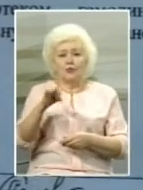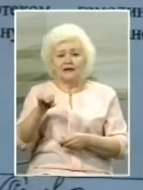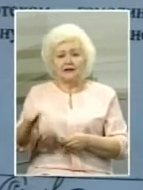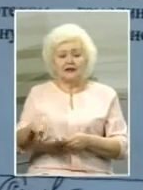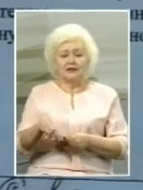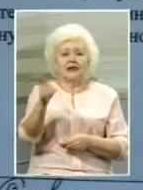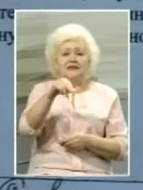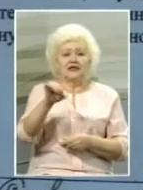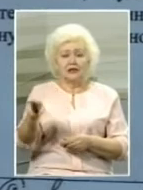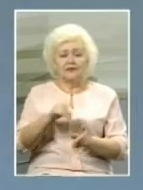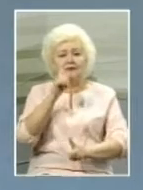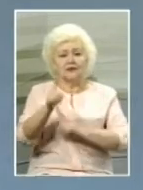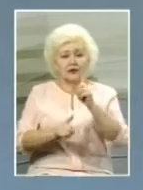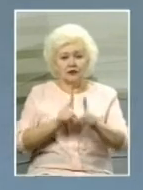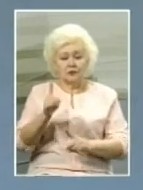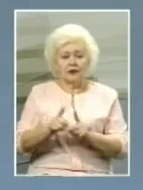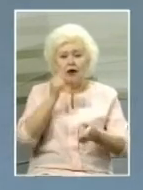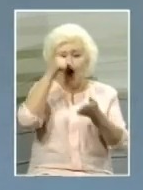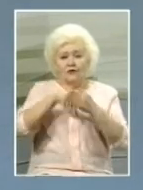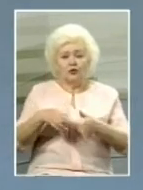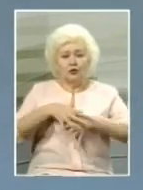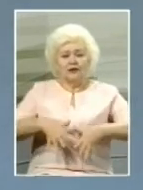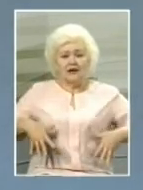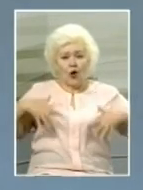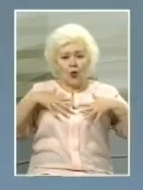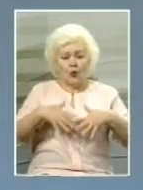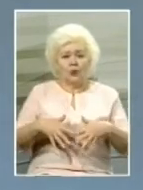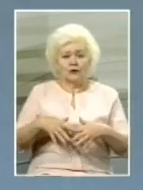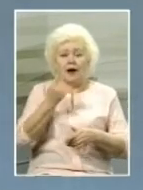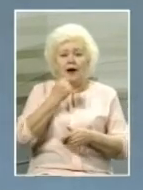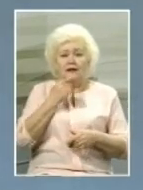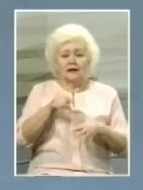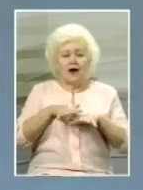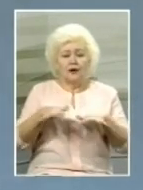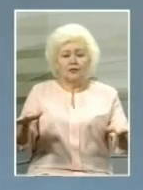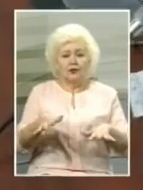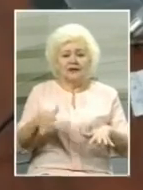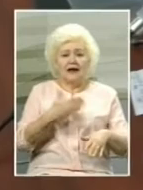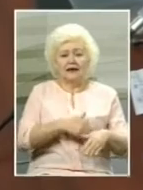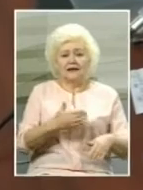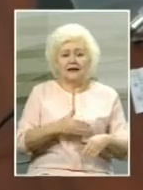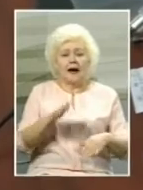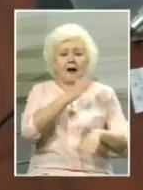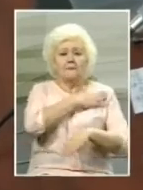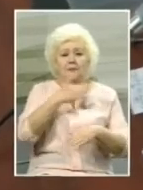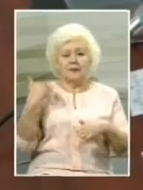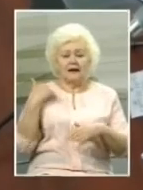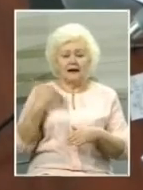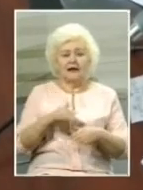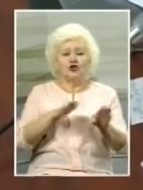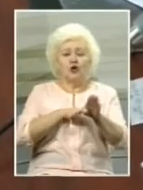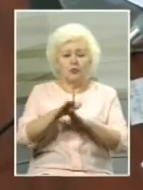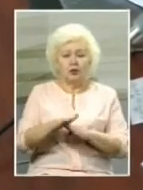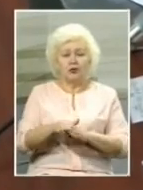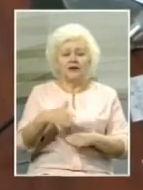і дистрофічними зміненнями внутрішніх органів, кровопотеки плеч правого предплечья в